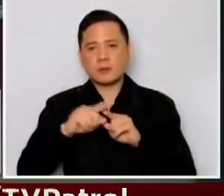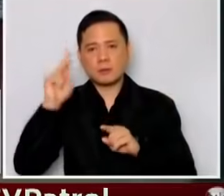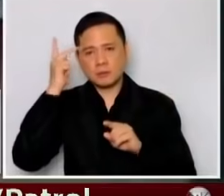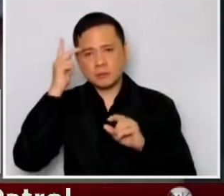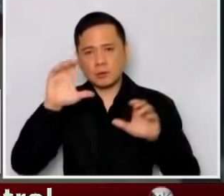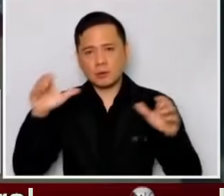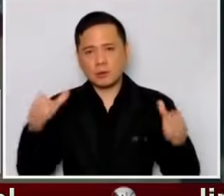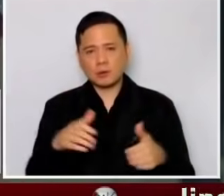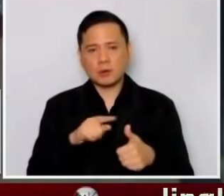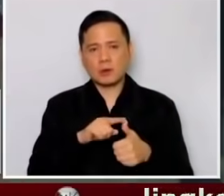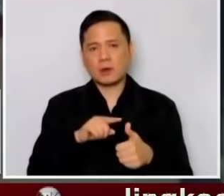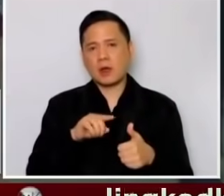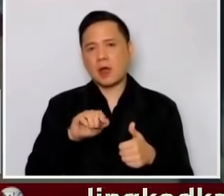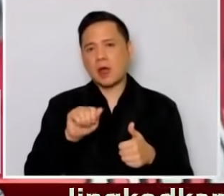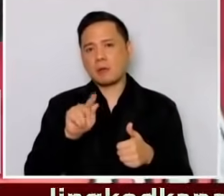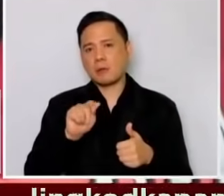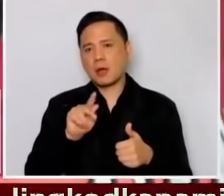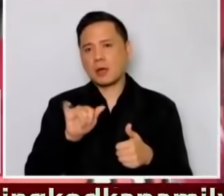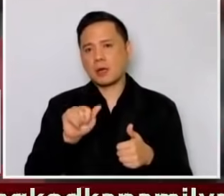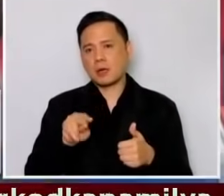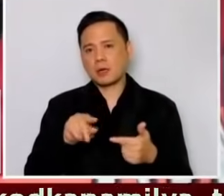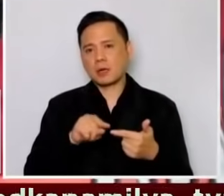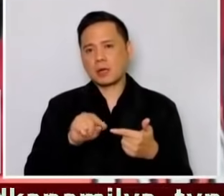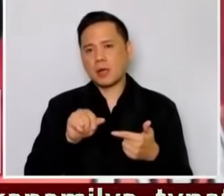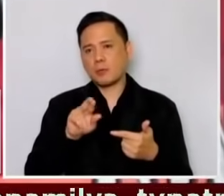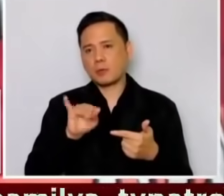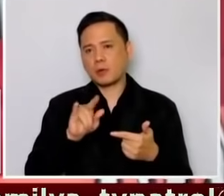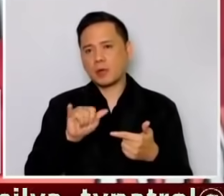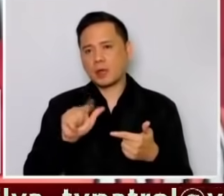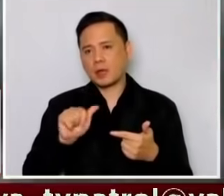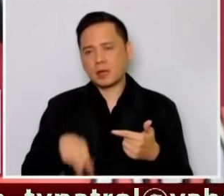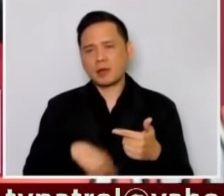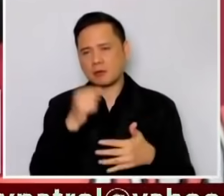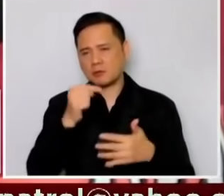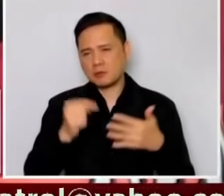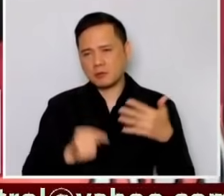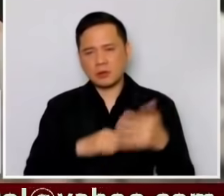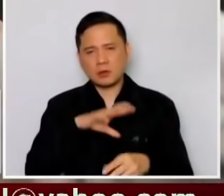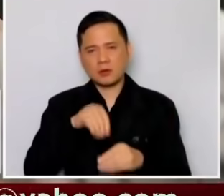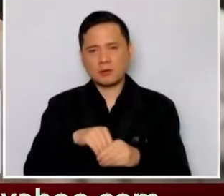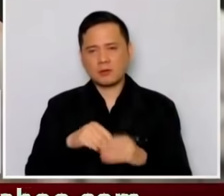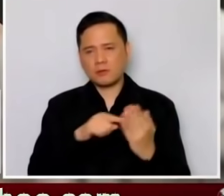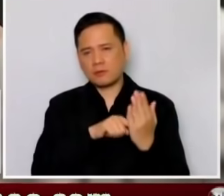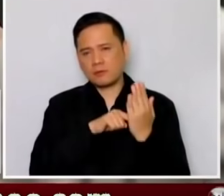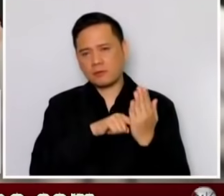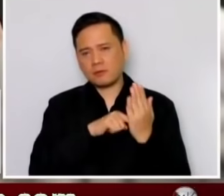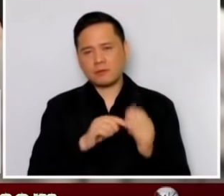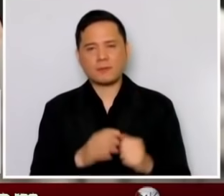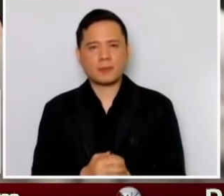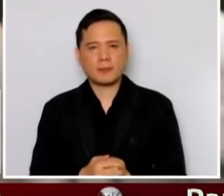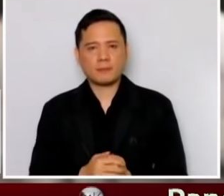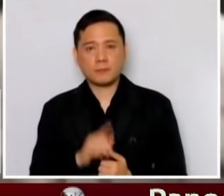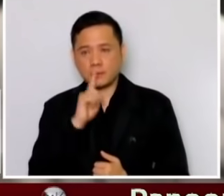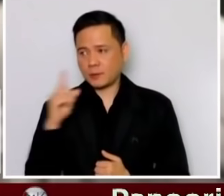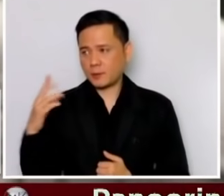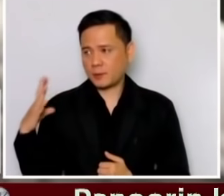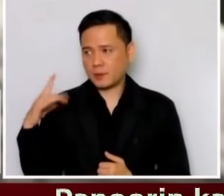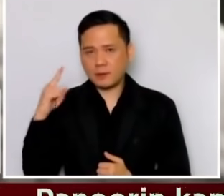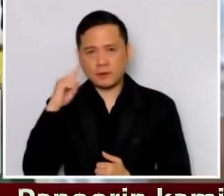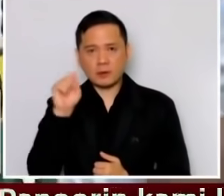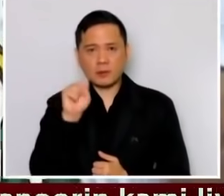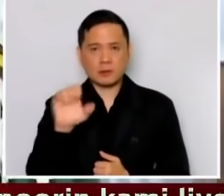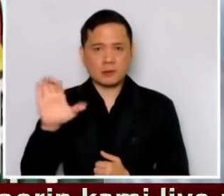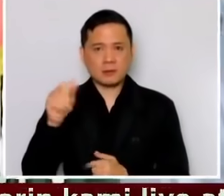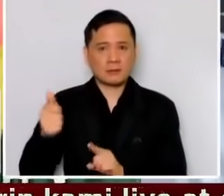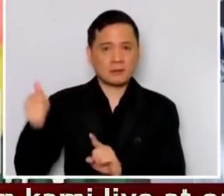kaalyadong grupo ang umiiral na Anti-Terror Act. Ang kilos protesta ay bahagi ng pag-aabang nila sa desisyon ng Korte Suprema sa